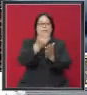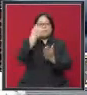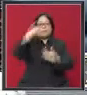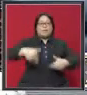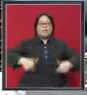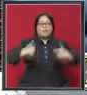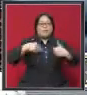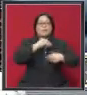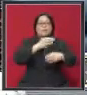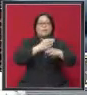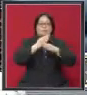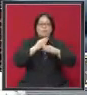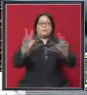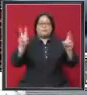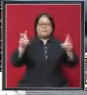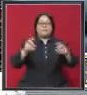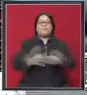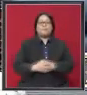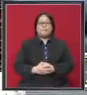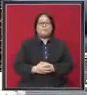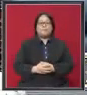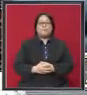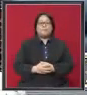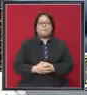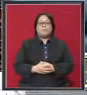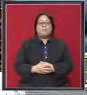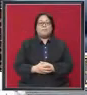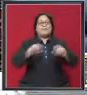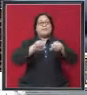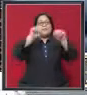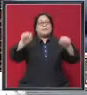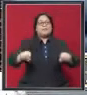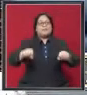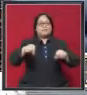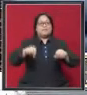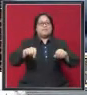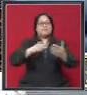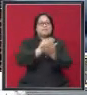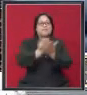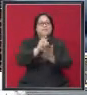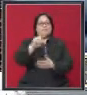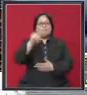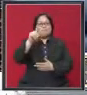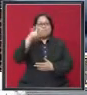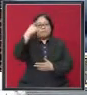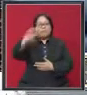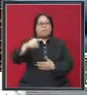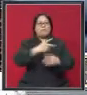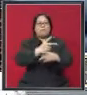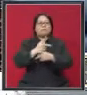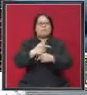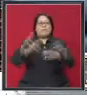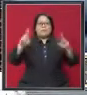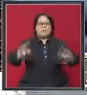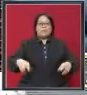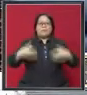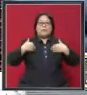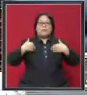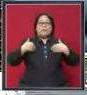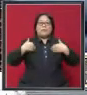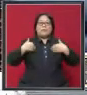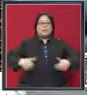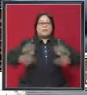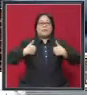for survival and resilience, dengan izin. Tercitapnya, belanjawan ini adalah untuk memelihara kesejahteraan rakyat dari segi kesihatan dan